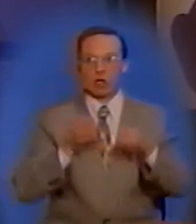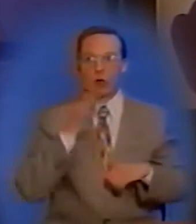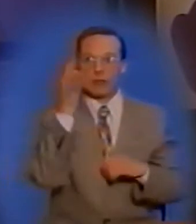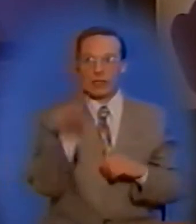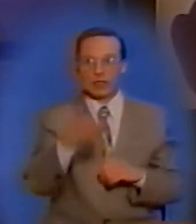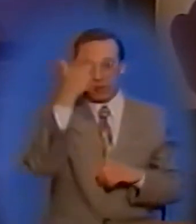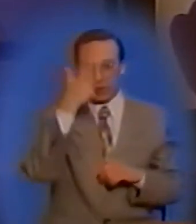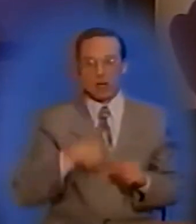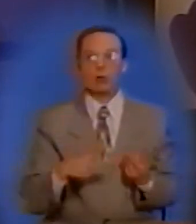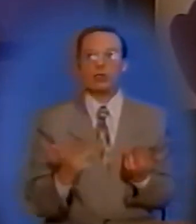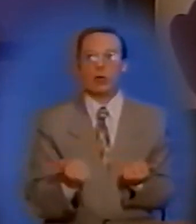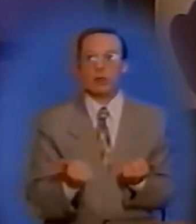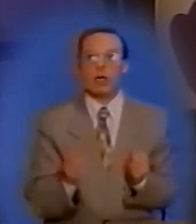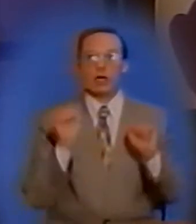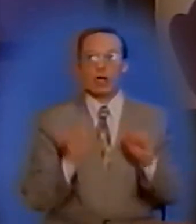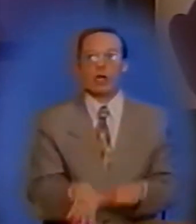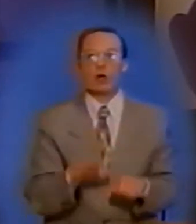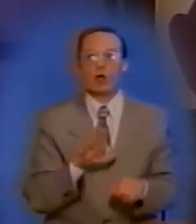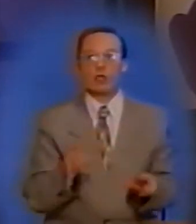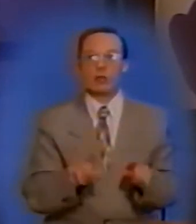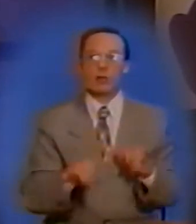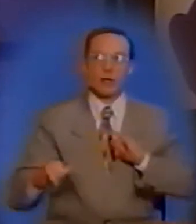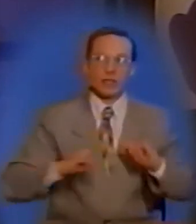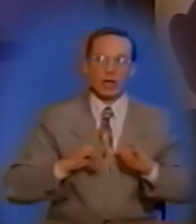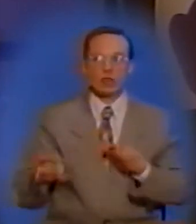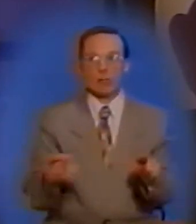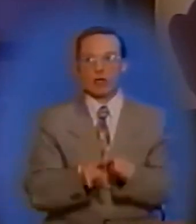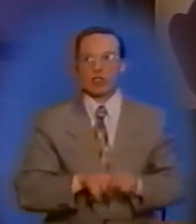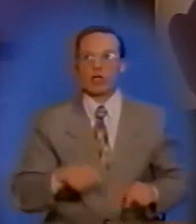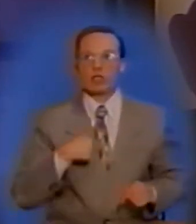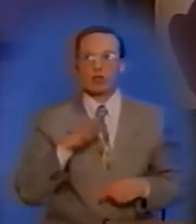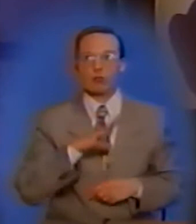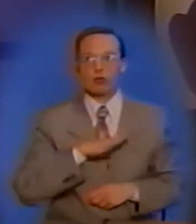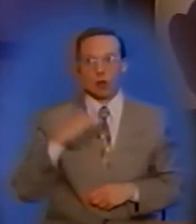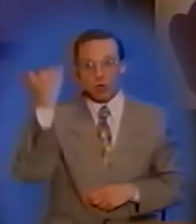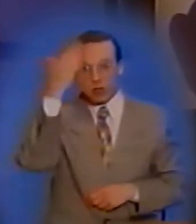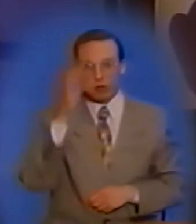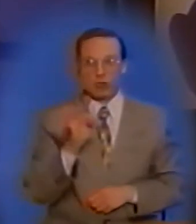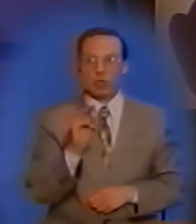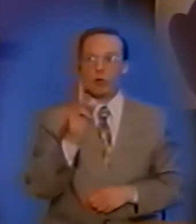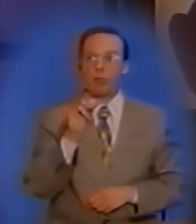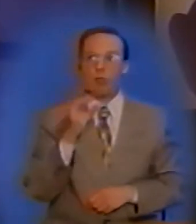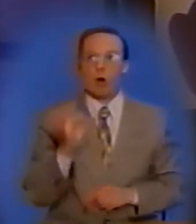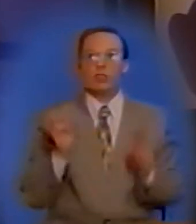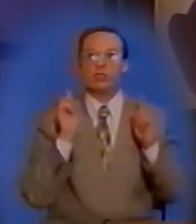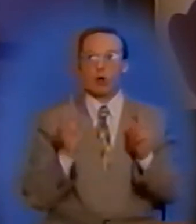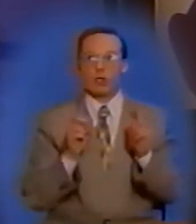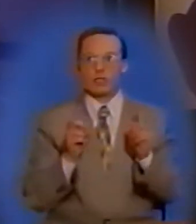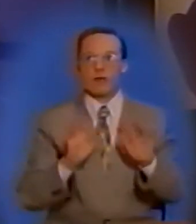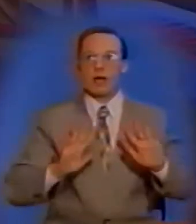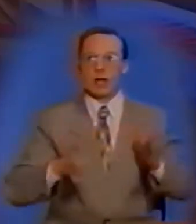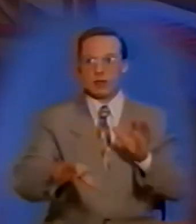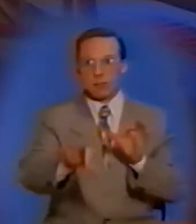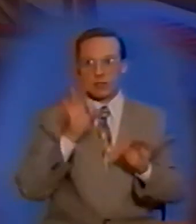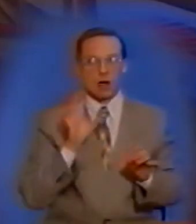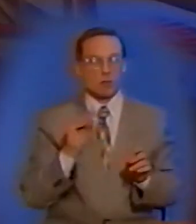pasakyti savo taip. Galėjau būti ir pasielgti panašiai, nes aš būčiau galvojęs pas tipo saugesnį variantą pasirinkęs. Va,